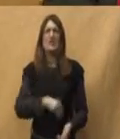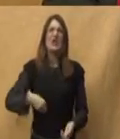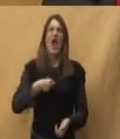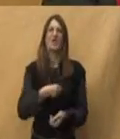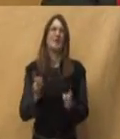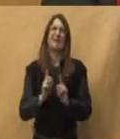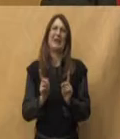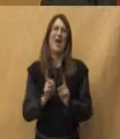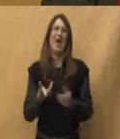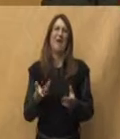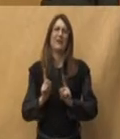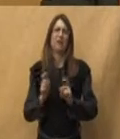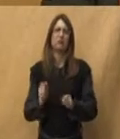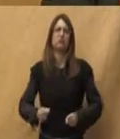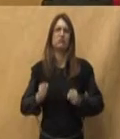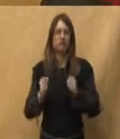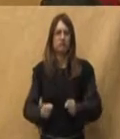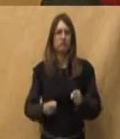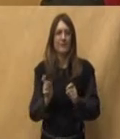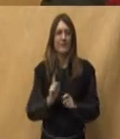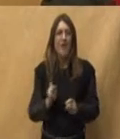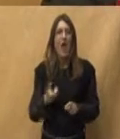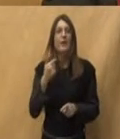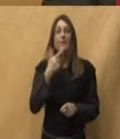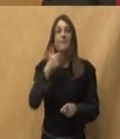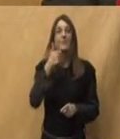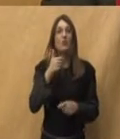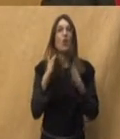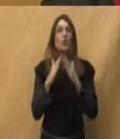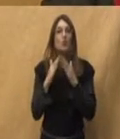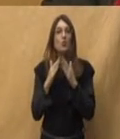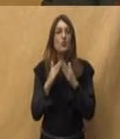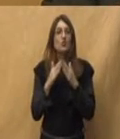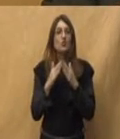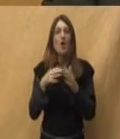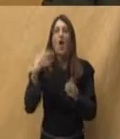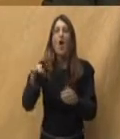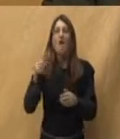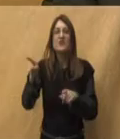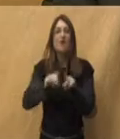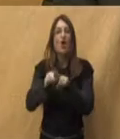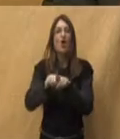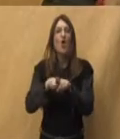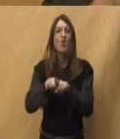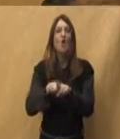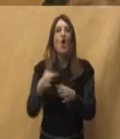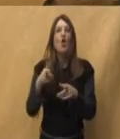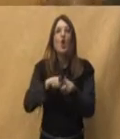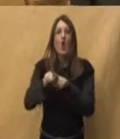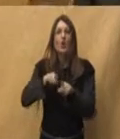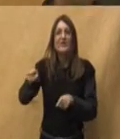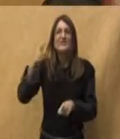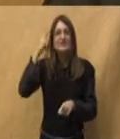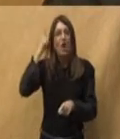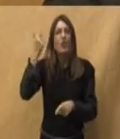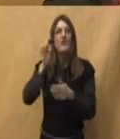malo pretjerana, ali recimo prvo, kod kuće sve zavisi od roditelja, koliko su roditelji educirani i koliko od